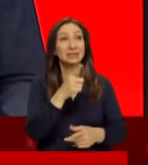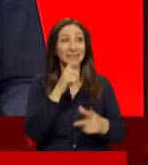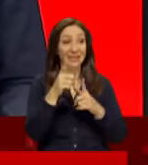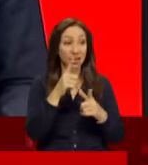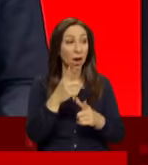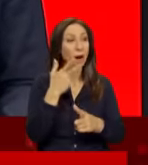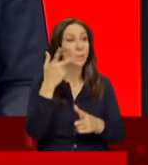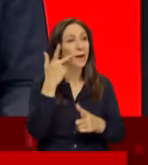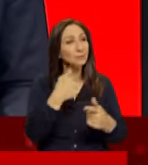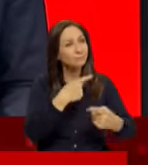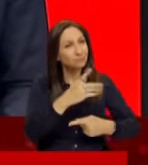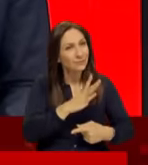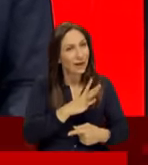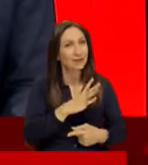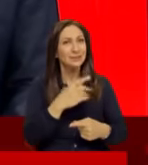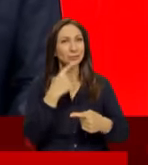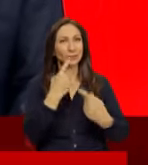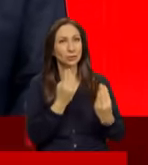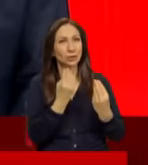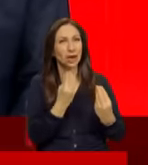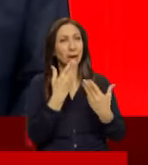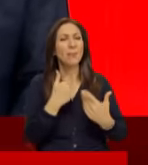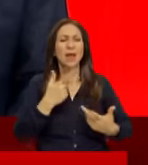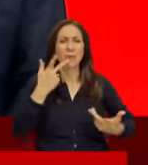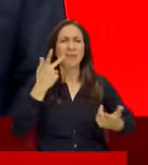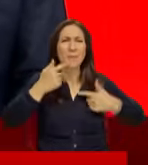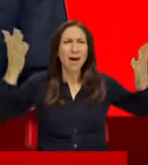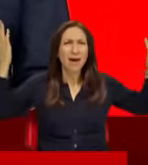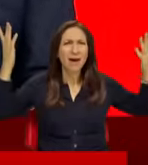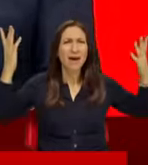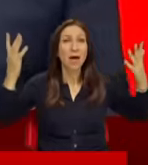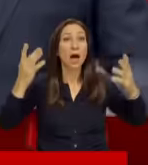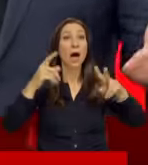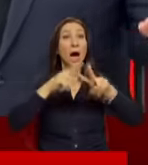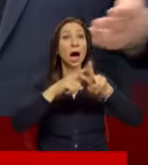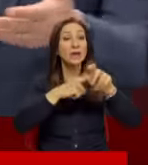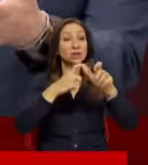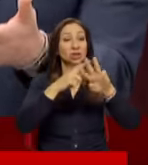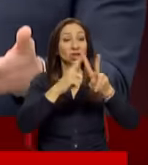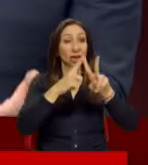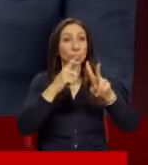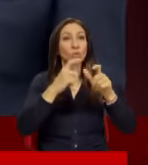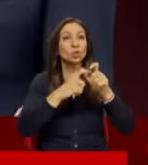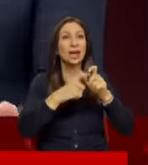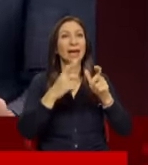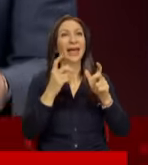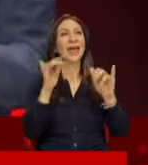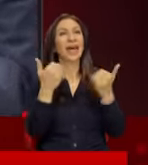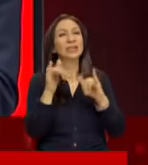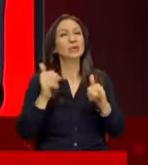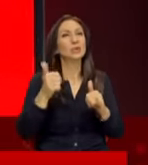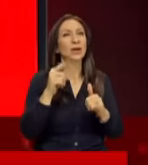seslenişi, abla hukukunu da koruyarak cümleler kurulurken ya, bana abla demeyin. Ya Ayşen Gruda'nın Neşeli Günler filmi miydi?